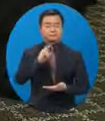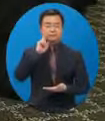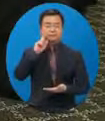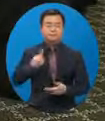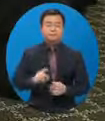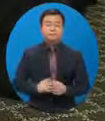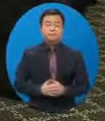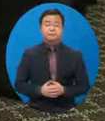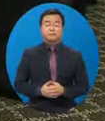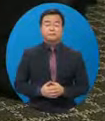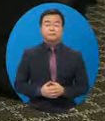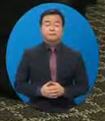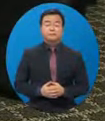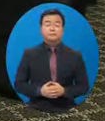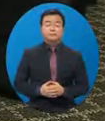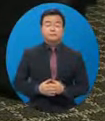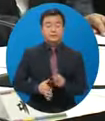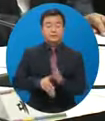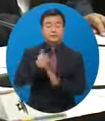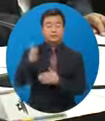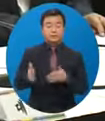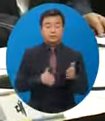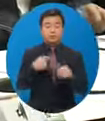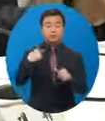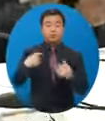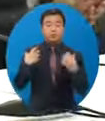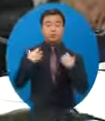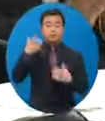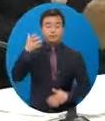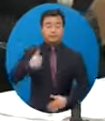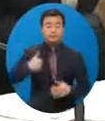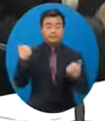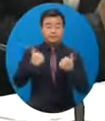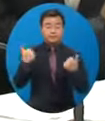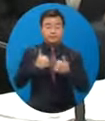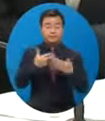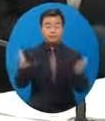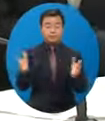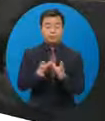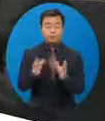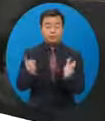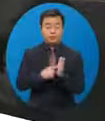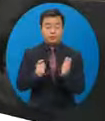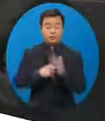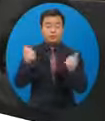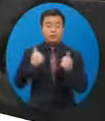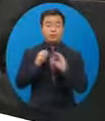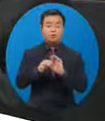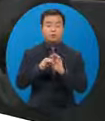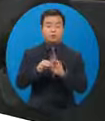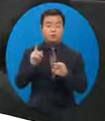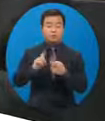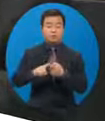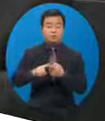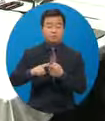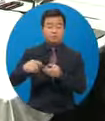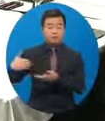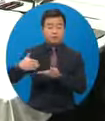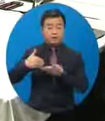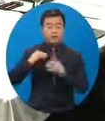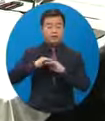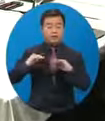않다 시도교육감 협의회는 고을 긴급 총회에서 교육감 직선제 개선안에 따른 대응 방안을 논의할 예정이라고